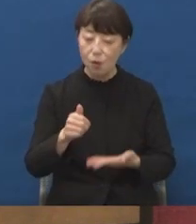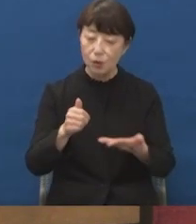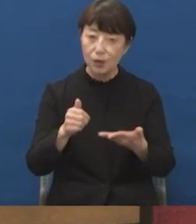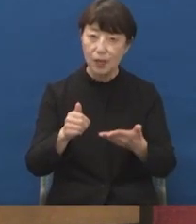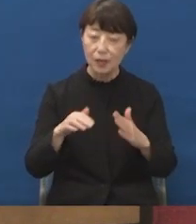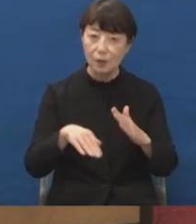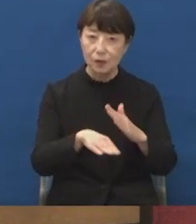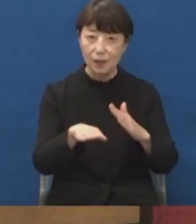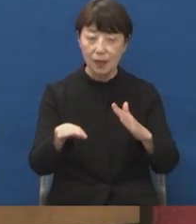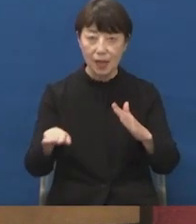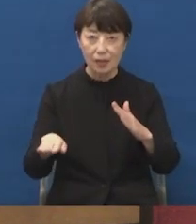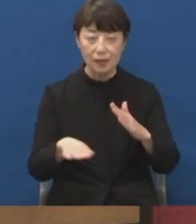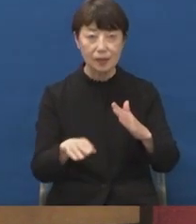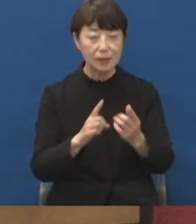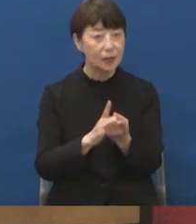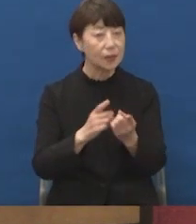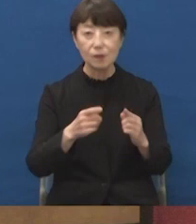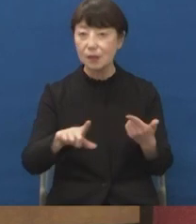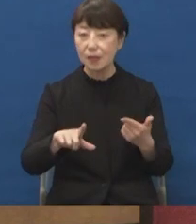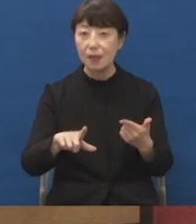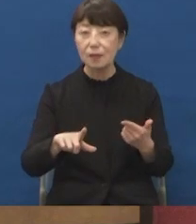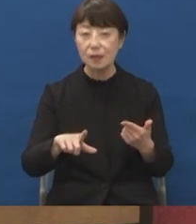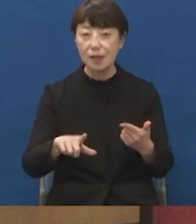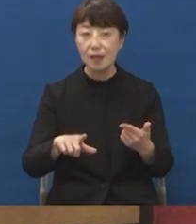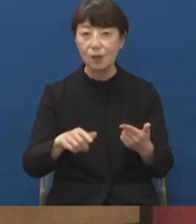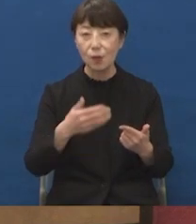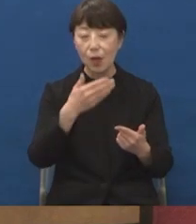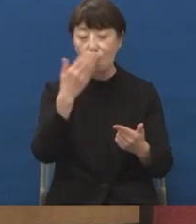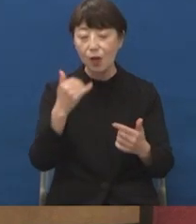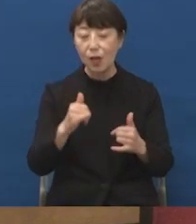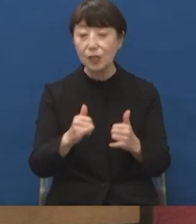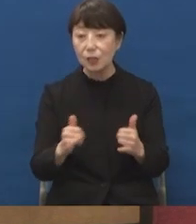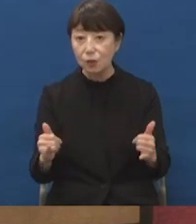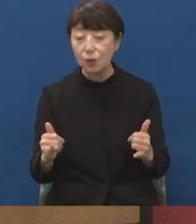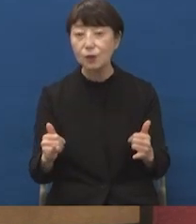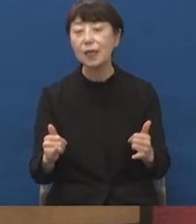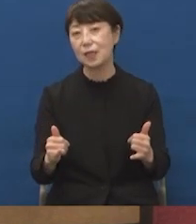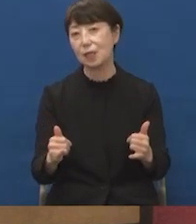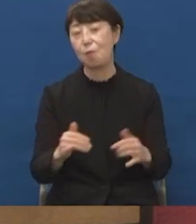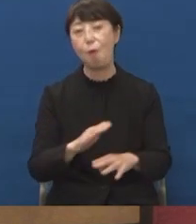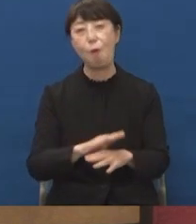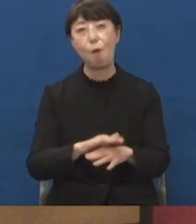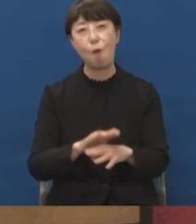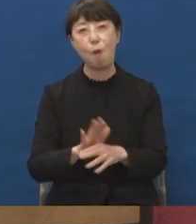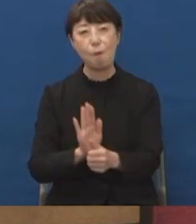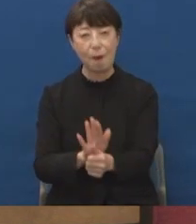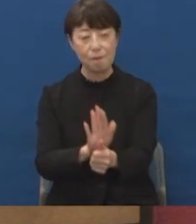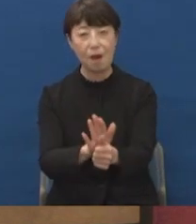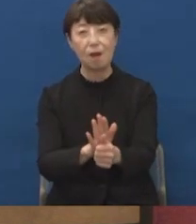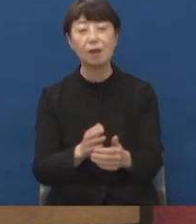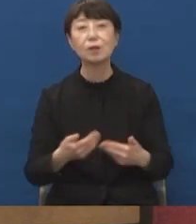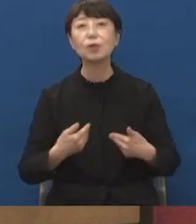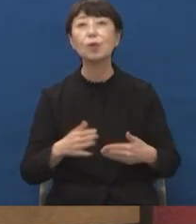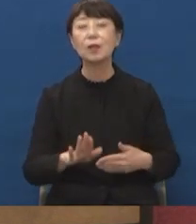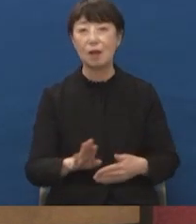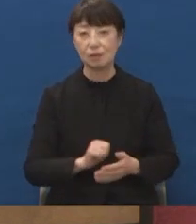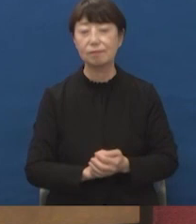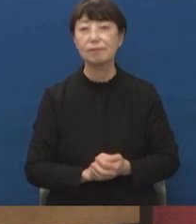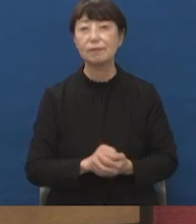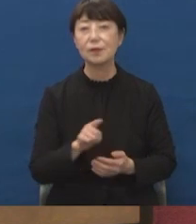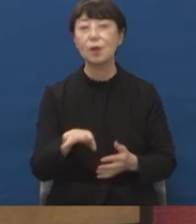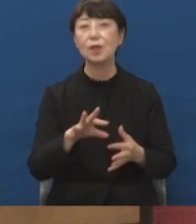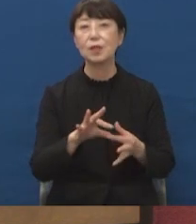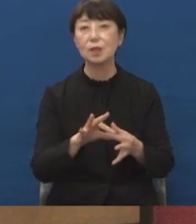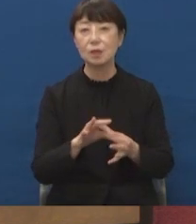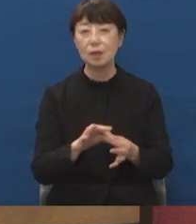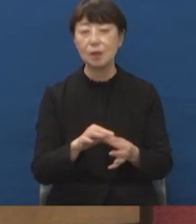みならず、広く若年層に向けた手立てが講じられなければなりません。これらについては、二次